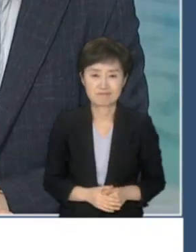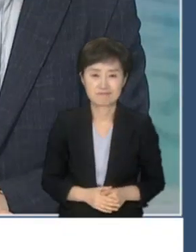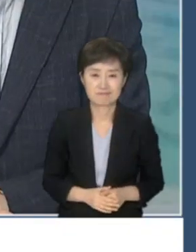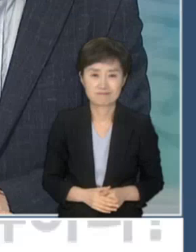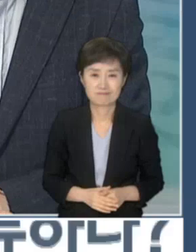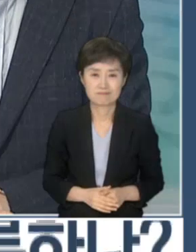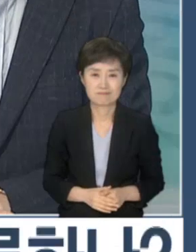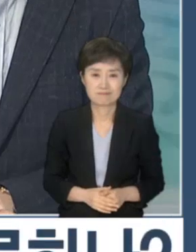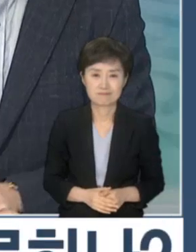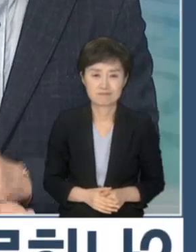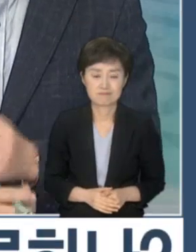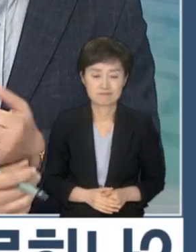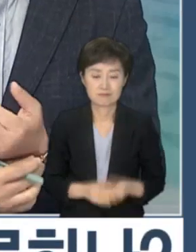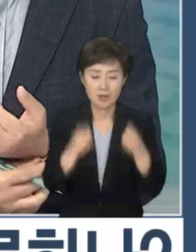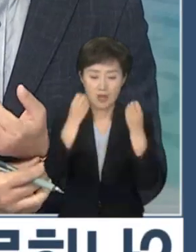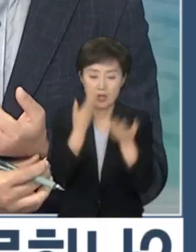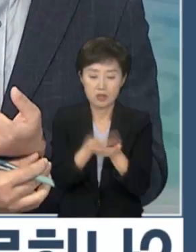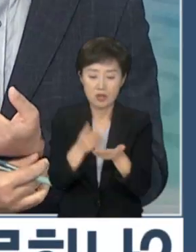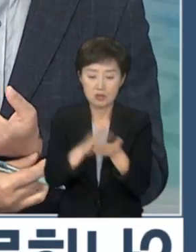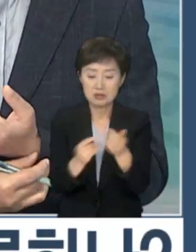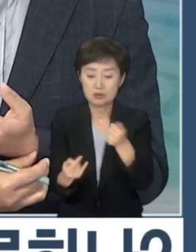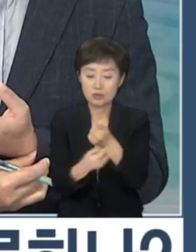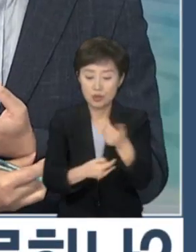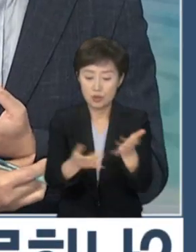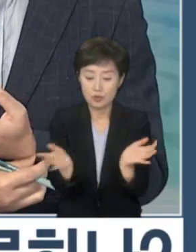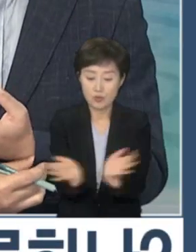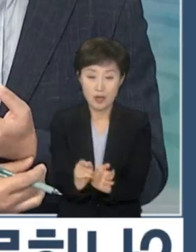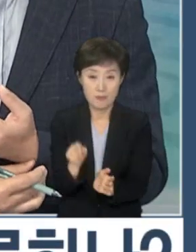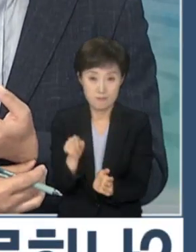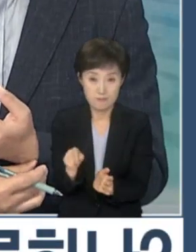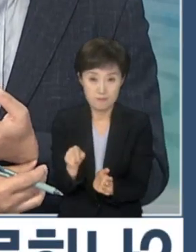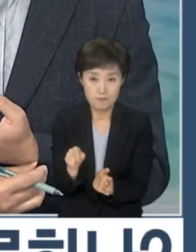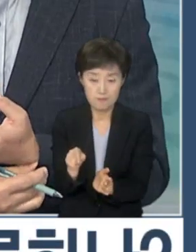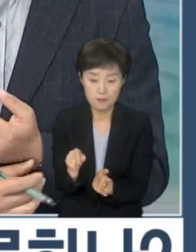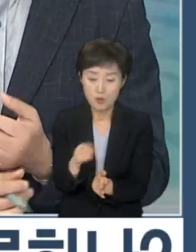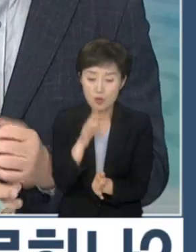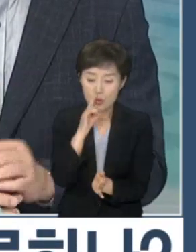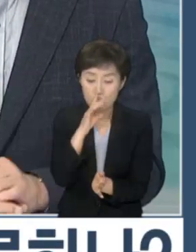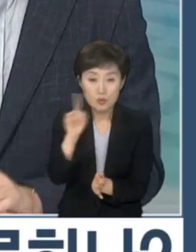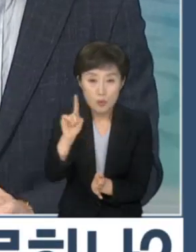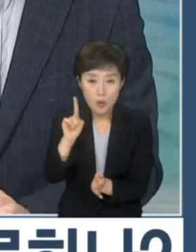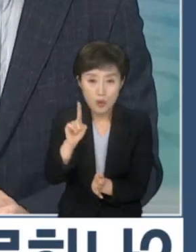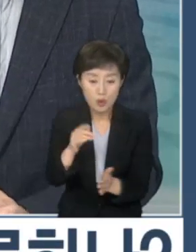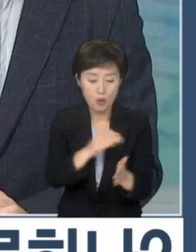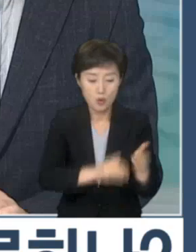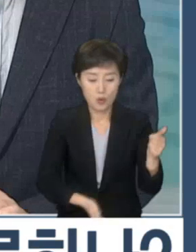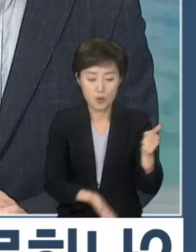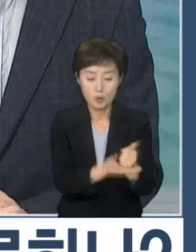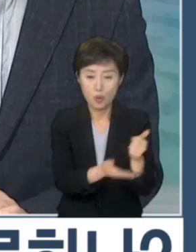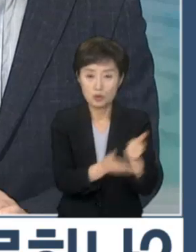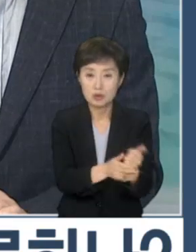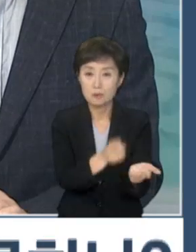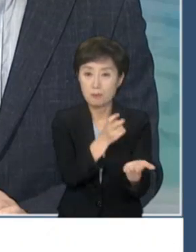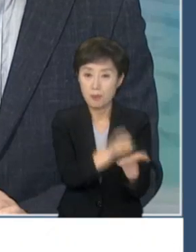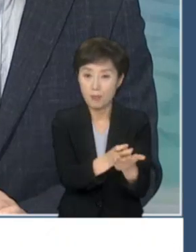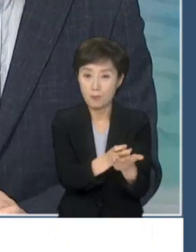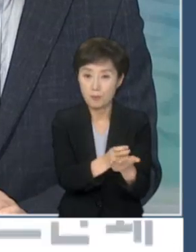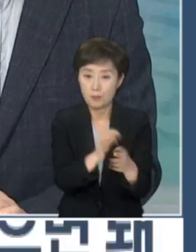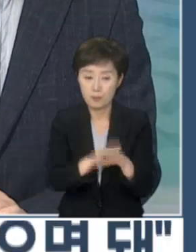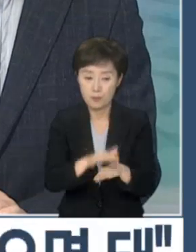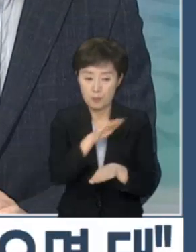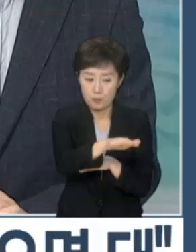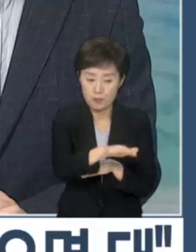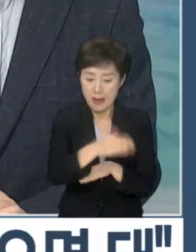같습니다. 혁신위가 공천룰을 다룰 것인가, 어느 정도까지 개입을 할 것인가도 이제 계속해서 주목을